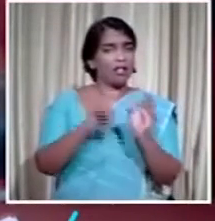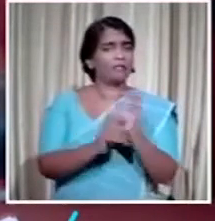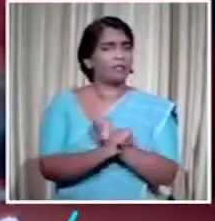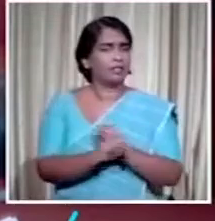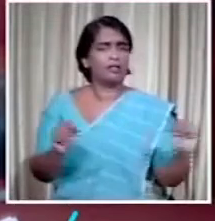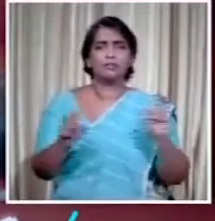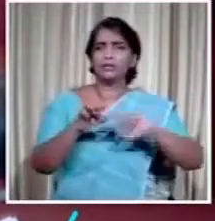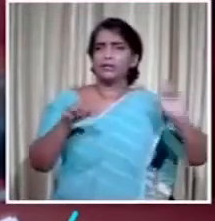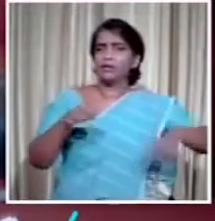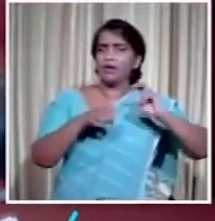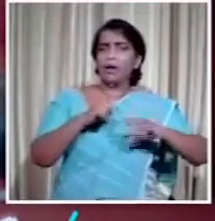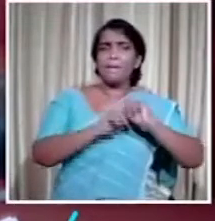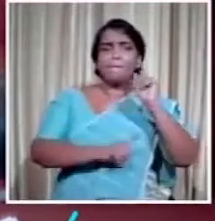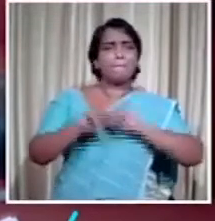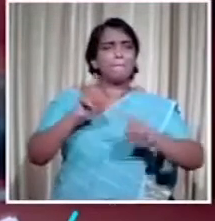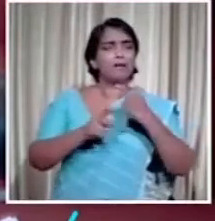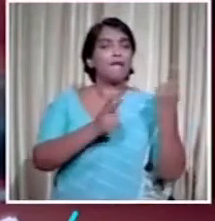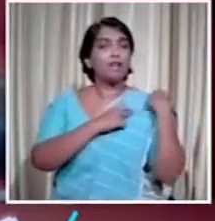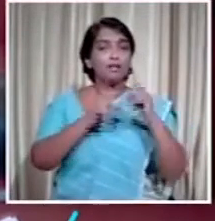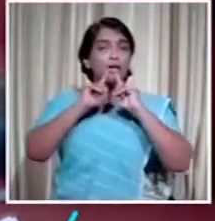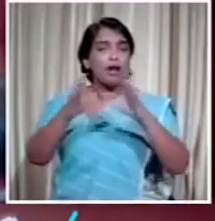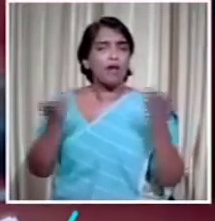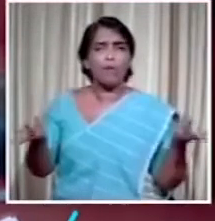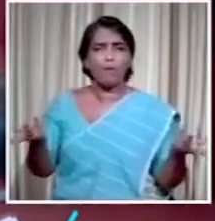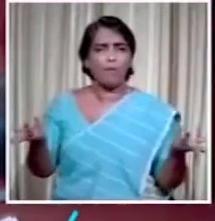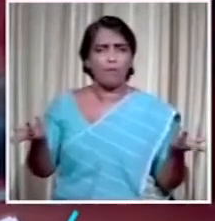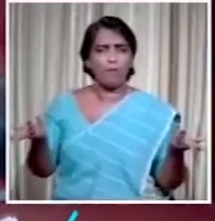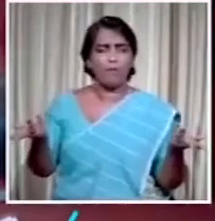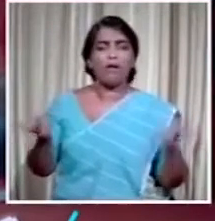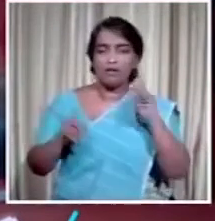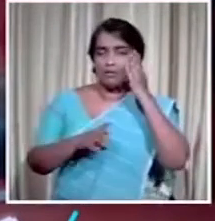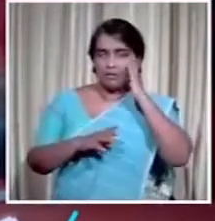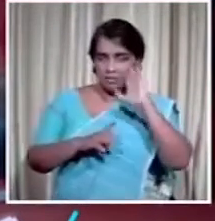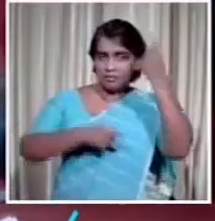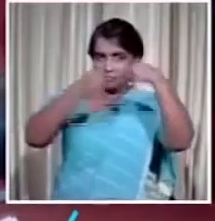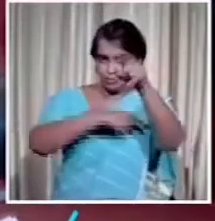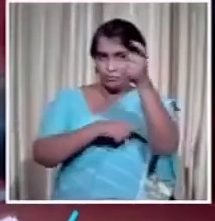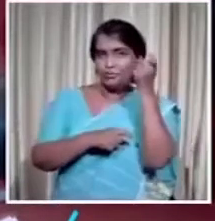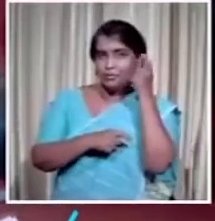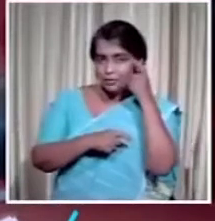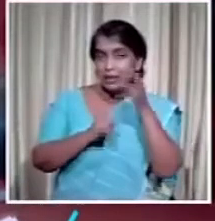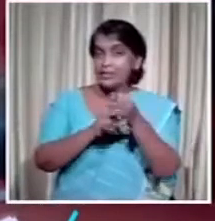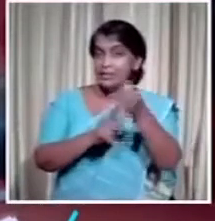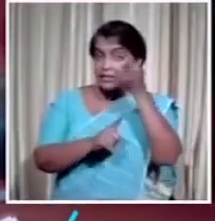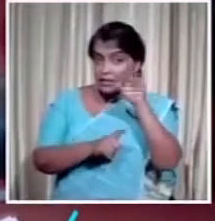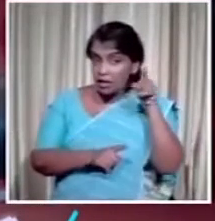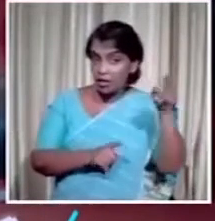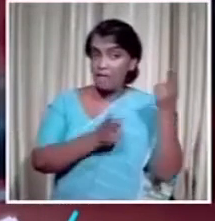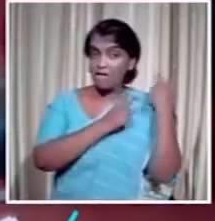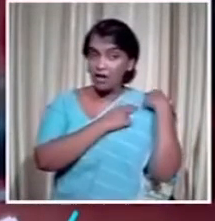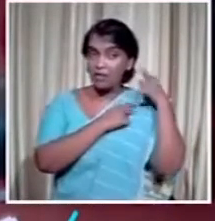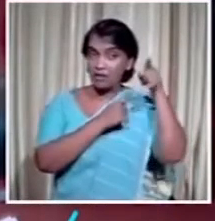නැති. එතන මේ පාර්ලිමේන්තුවට වග කියන්නේ කවුද ඒවට? මොකද සාමාන්‍ය සම්ප්‍රදායක ඔබතුමත් දන්නවා ජනාධිපතිවරයාට යම් විෂයක්